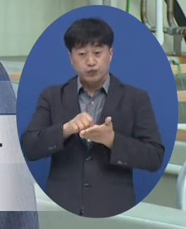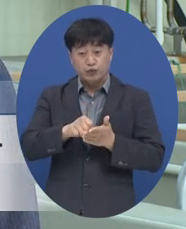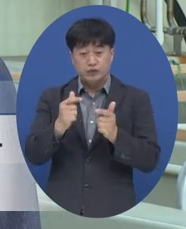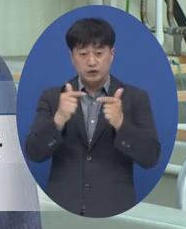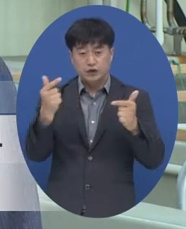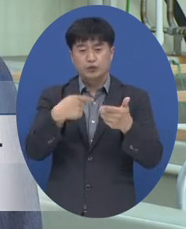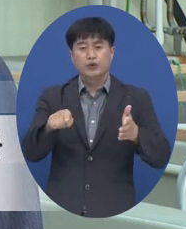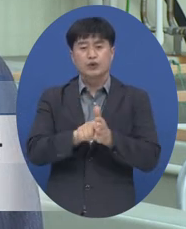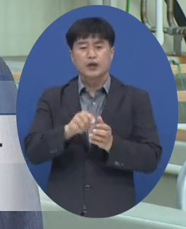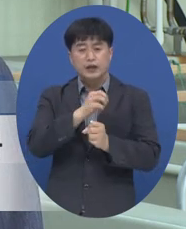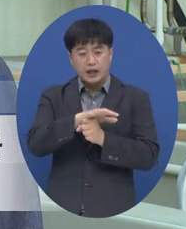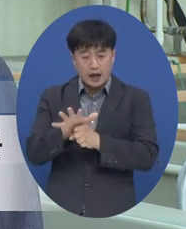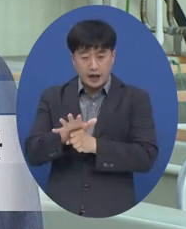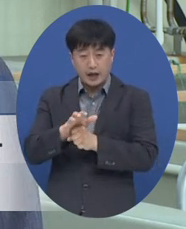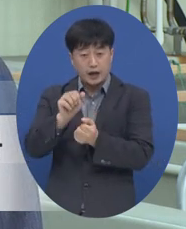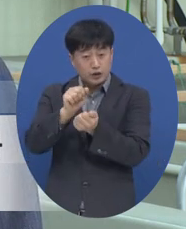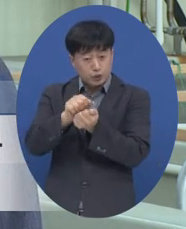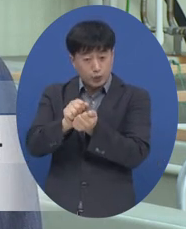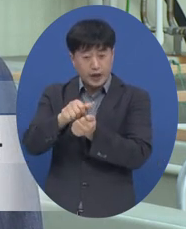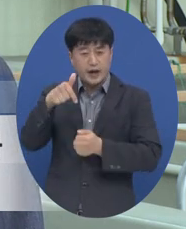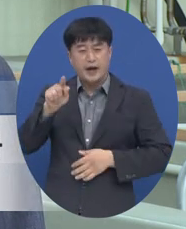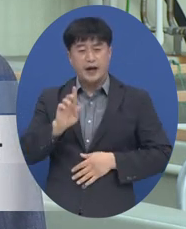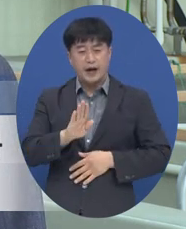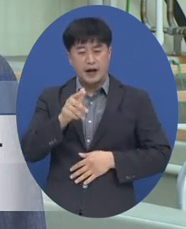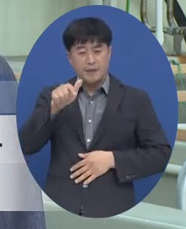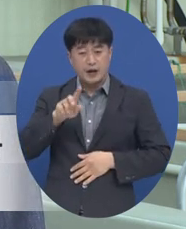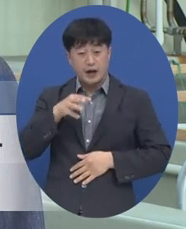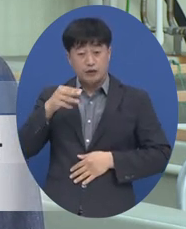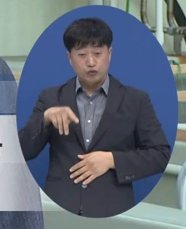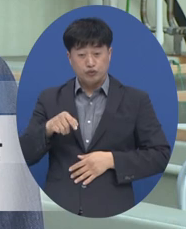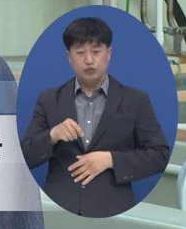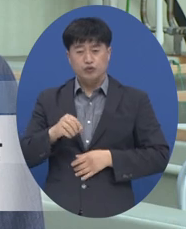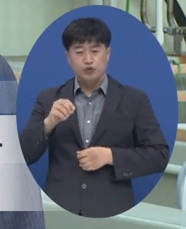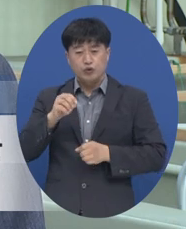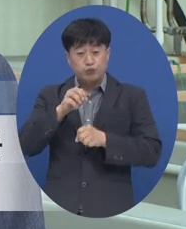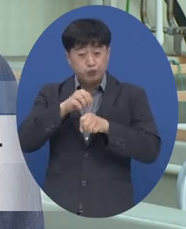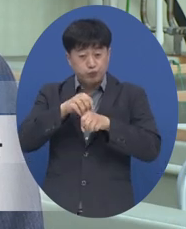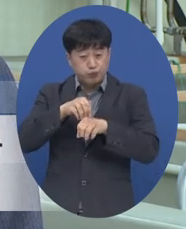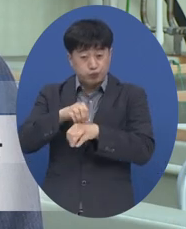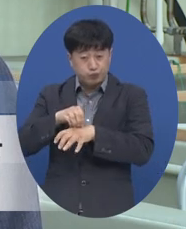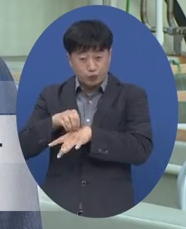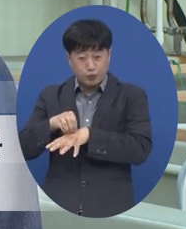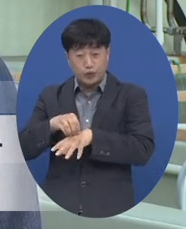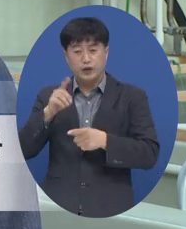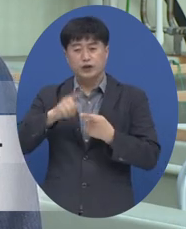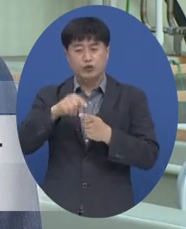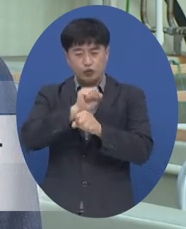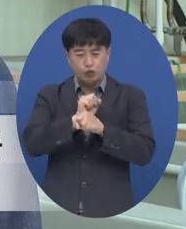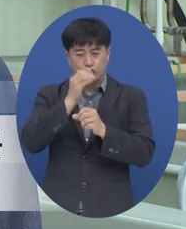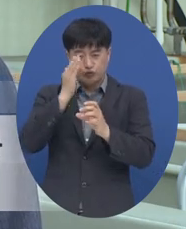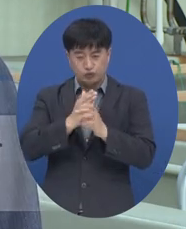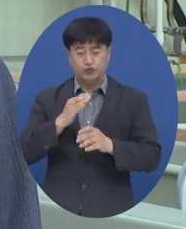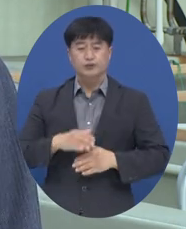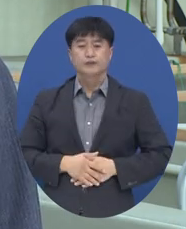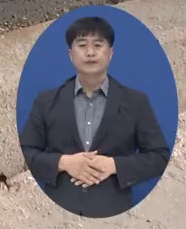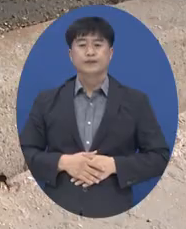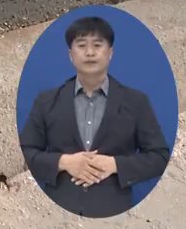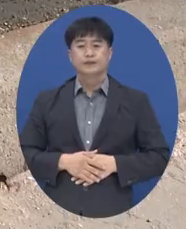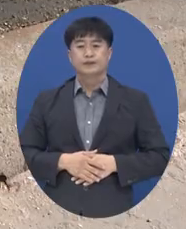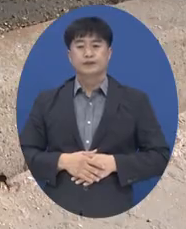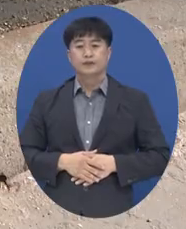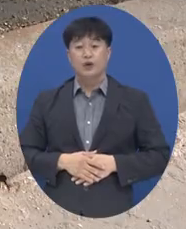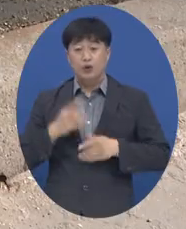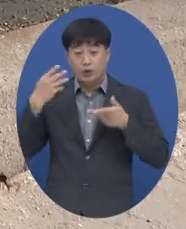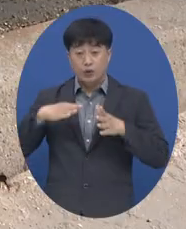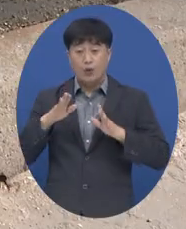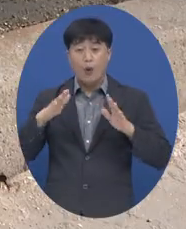위해서 어 다양한 음 페루와 아까 압류 은 연체 동물에 대해서 연구를 하고 있습니다